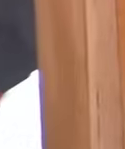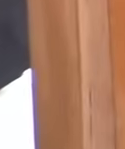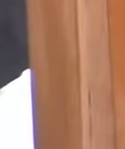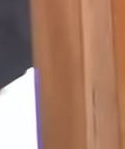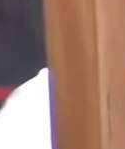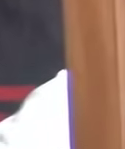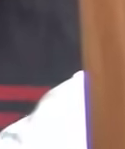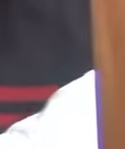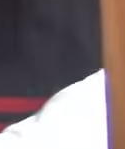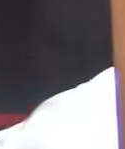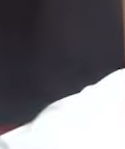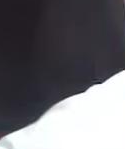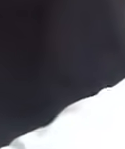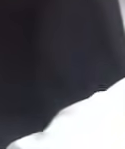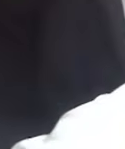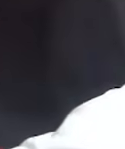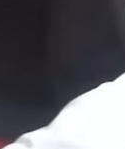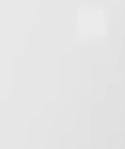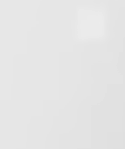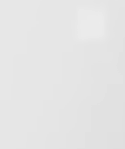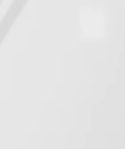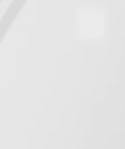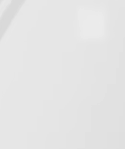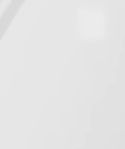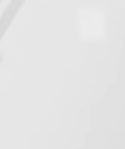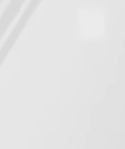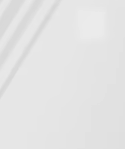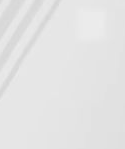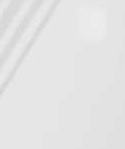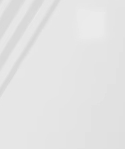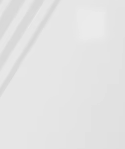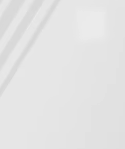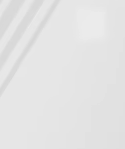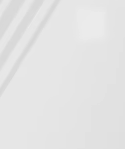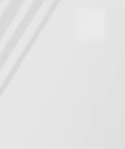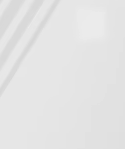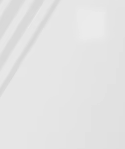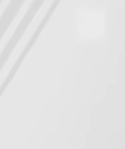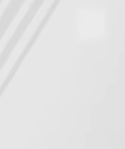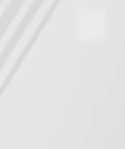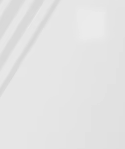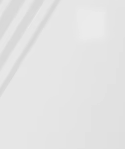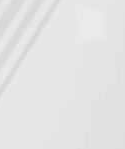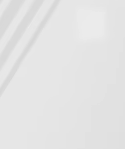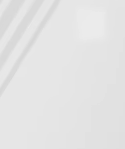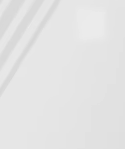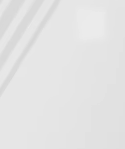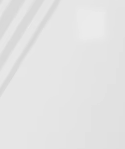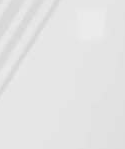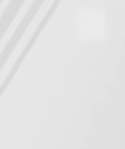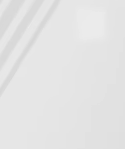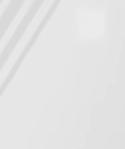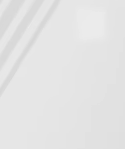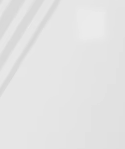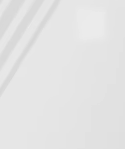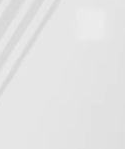mengusung dua kadernya, Pramono Anung dan Rano Karno. Drama pun berlanjut. Kamis petang atau hari terakhir pendaftaran,